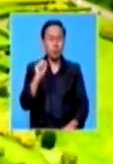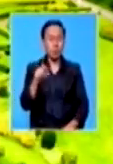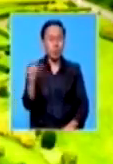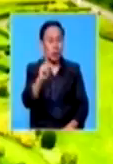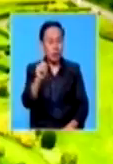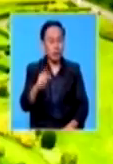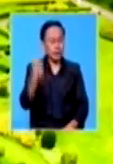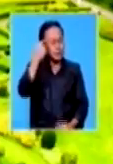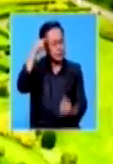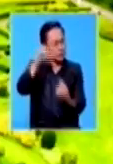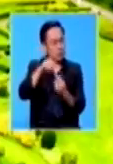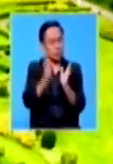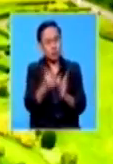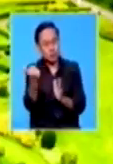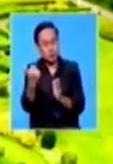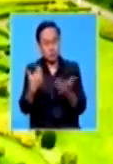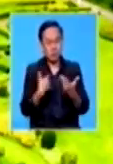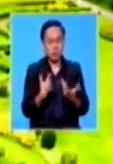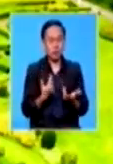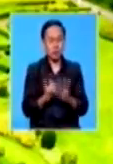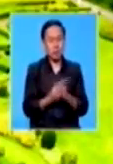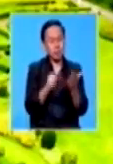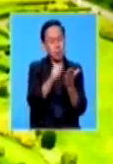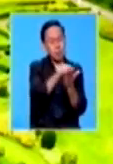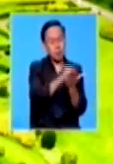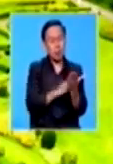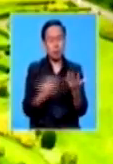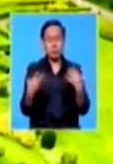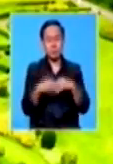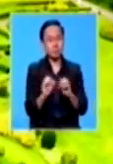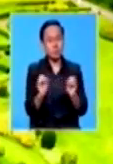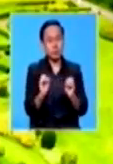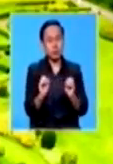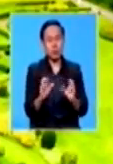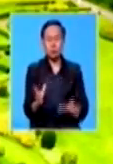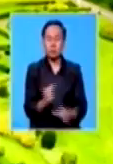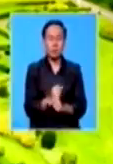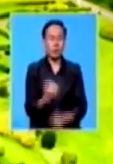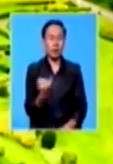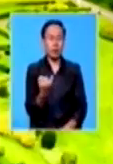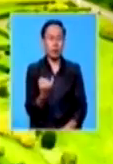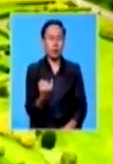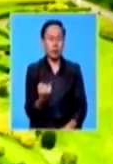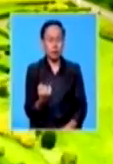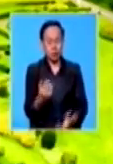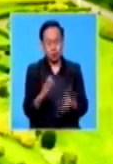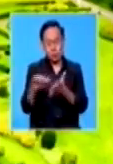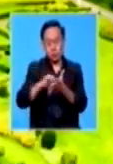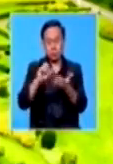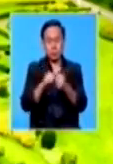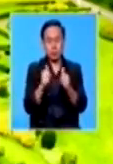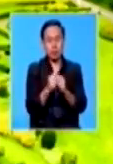กถึงคนอื่นเขาบ้างถ้ามันเกิดในลักษณะที่เป็นจุดๆหมดมันก็ไม่ดีมากนักนะจุดๆมันจะบรรเทาหรือว่าเป็นพื้น